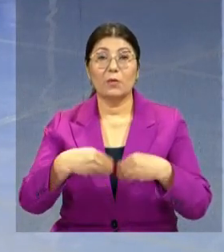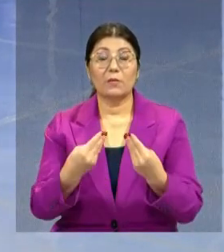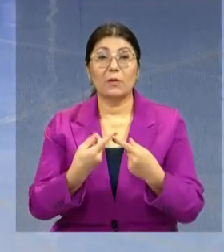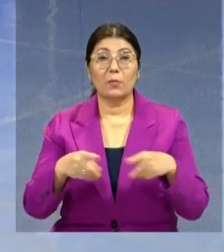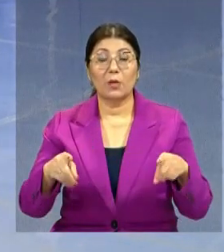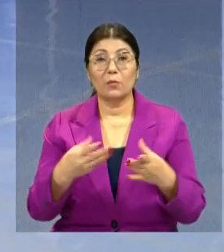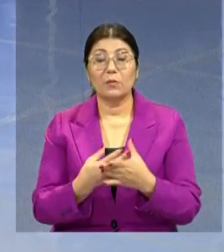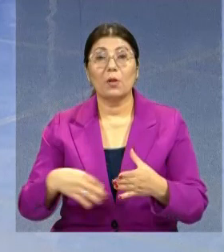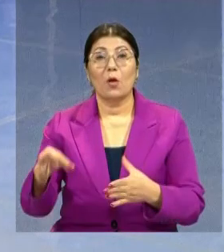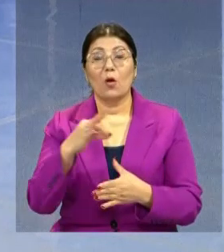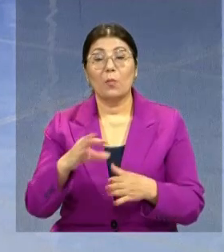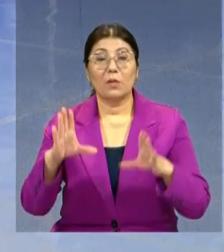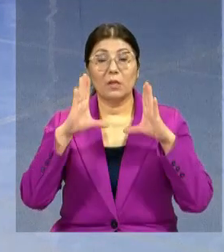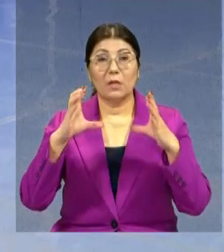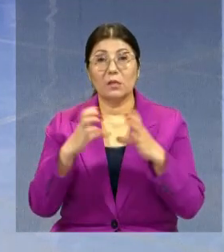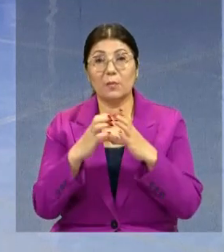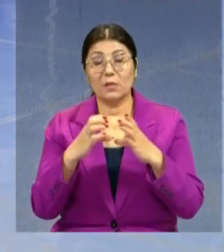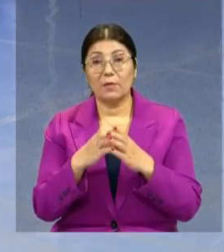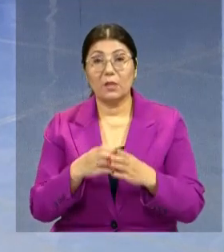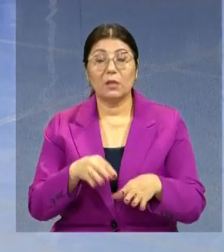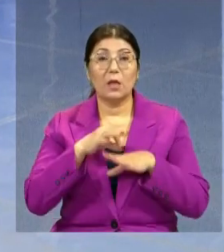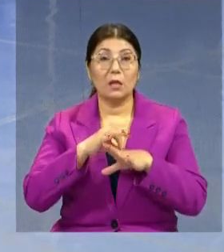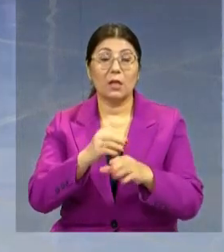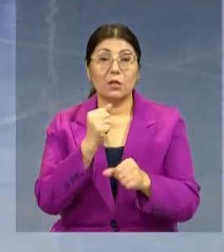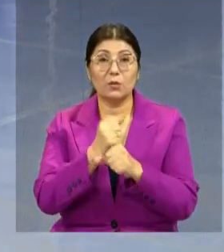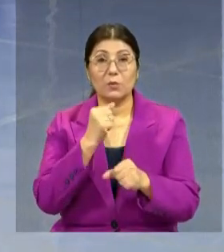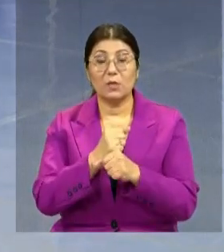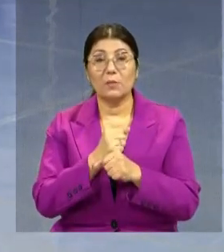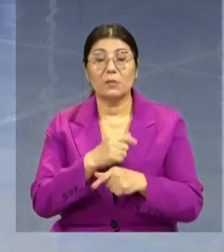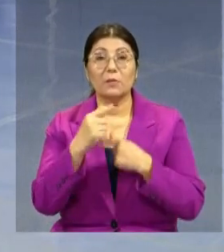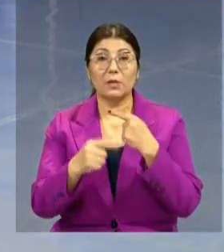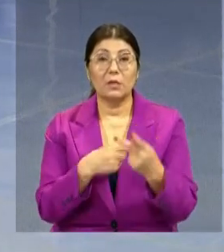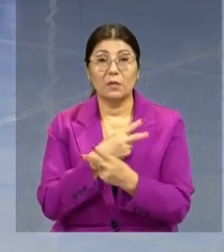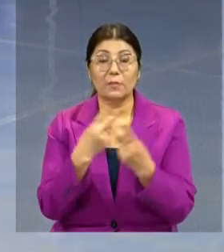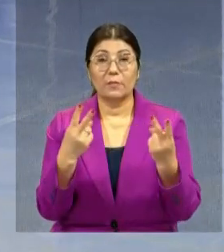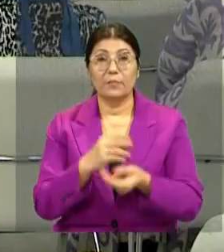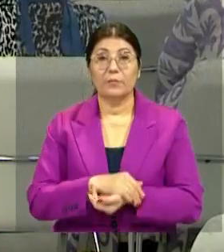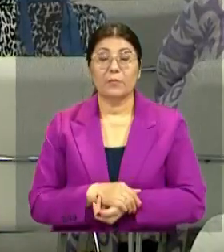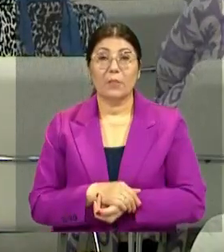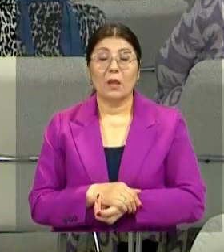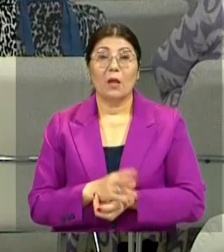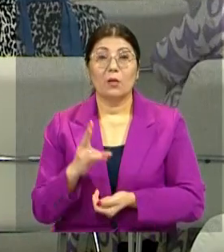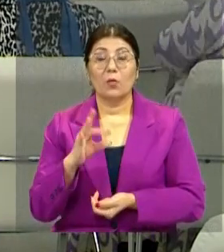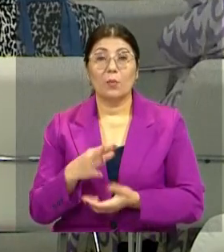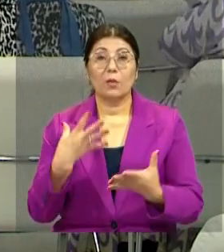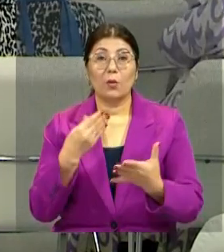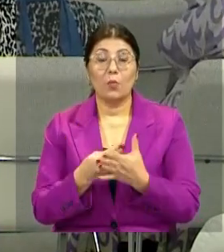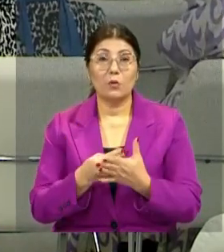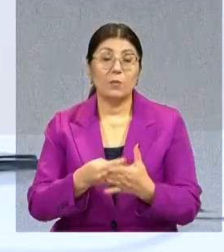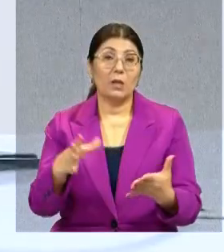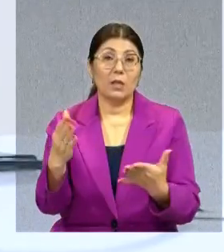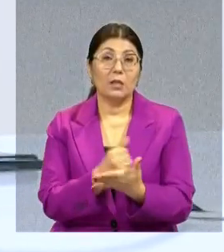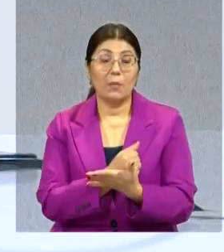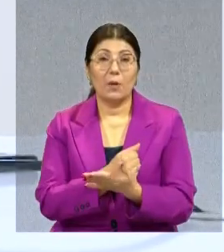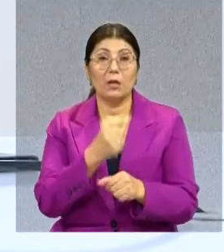Бұдан өзге де өңірлік дін саласындағы биыл атқарылған жұмыстар жайлы тілші тарқатады. Дегенмен өз мәнін тапқан